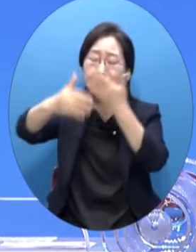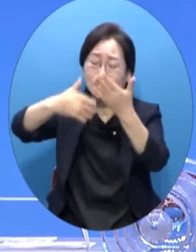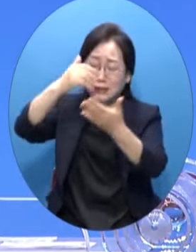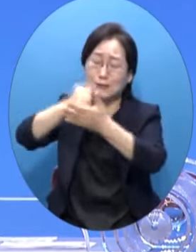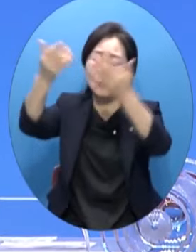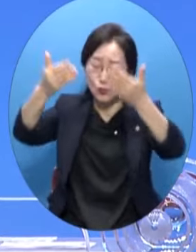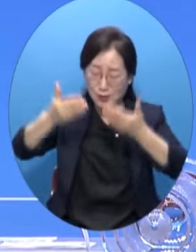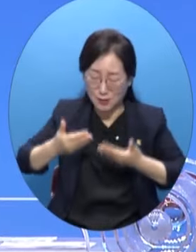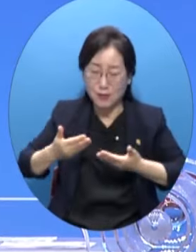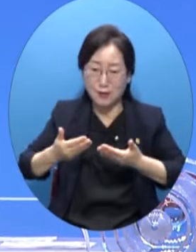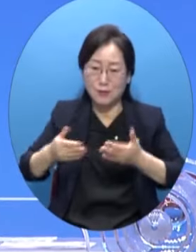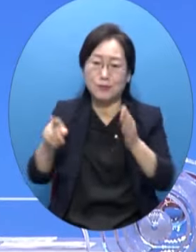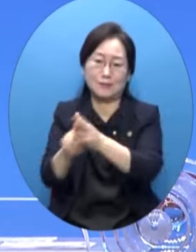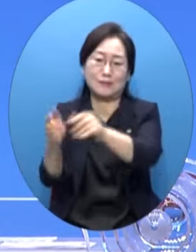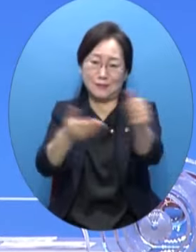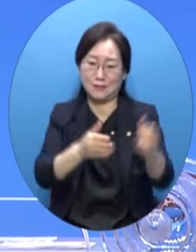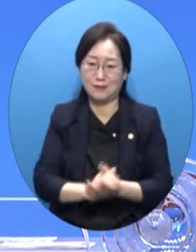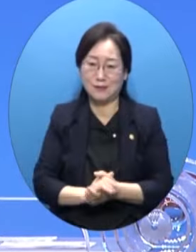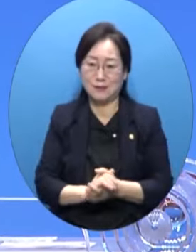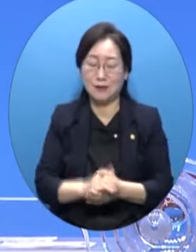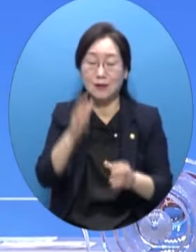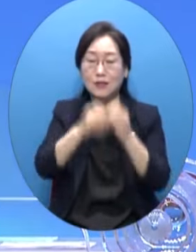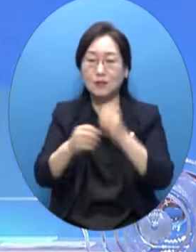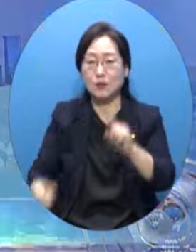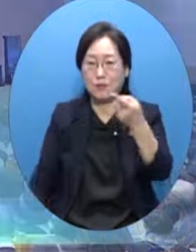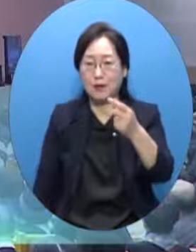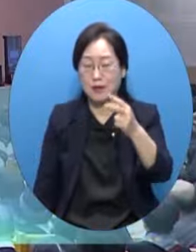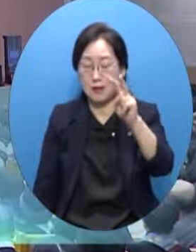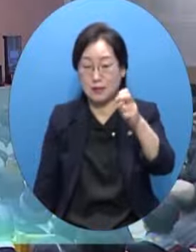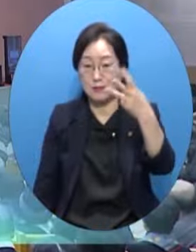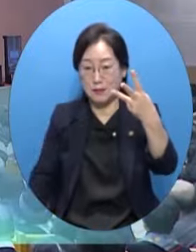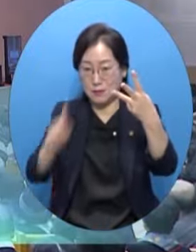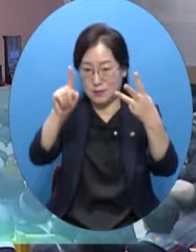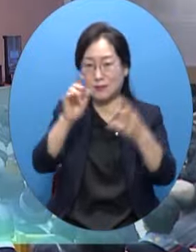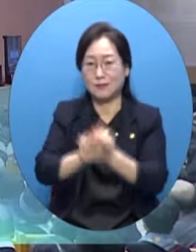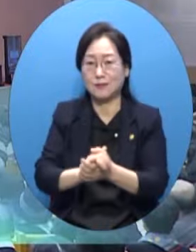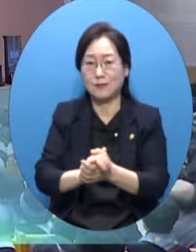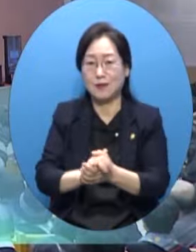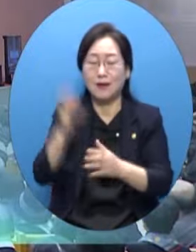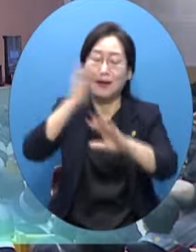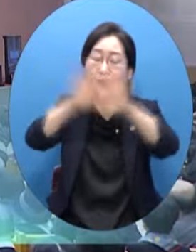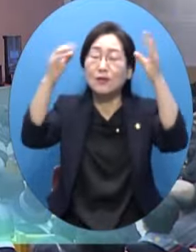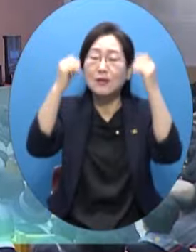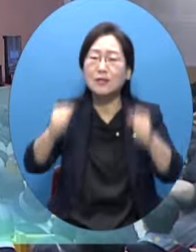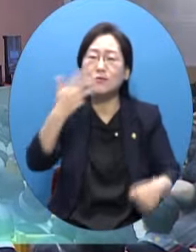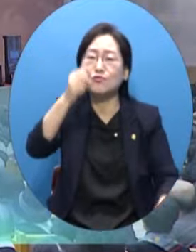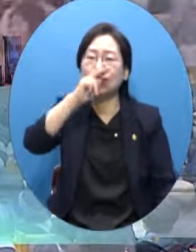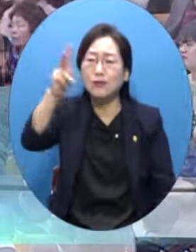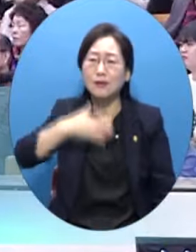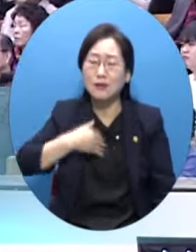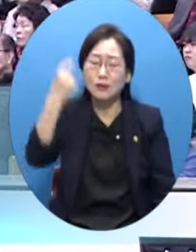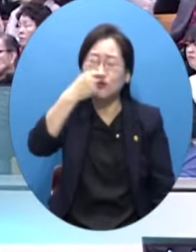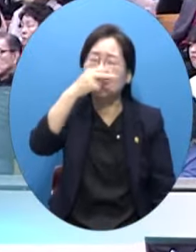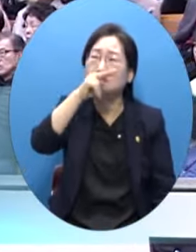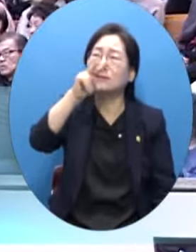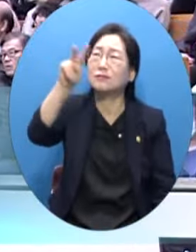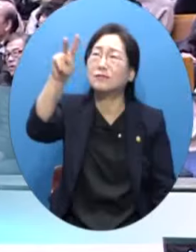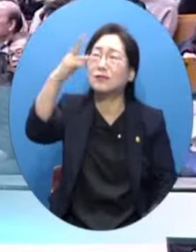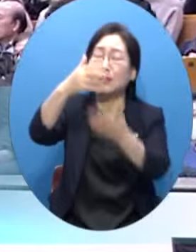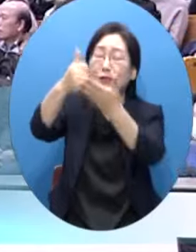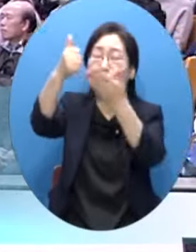우리에게 오게 되는 것입니다. 시편 123편 1절 2절에 이와 같은 고백이 나옵니다. 하늘에 계시는 주여, 내가 눈을 들어